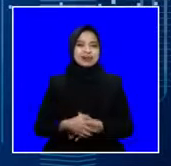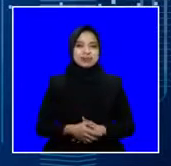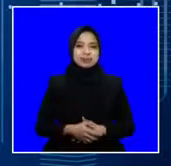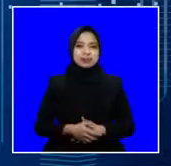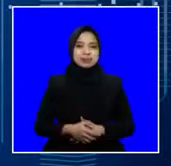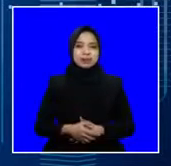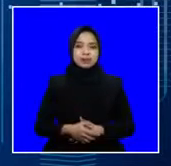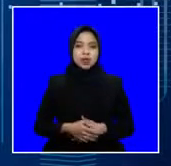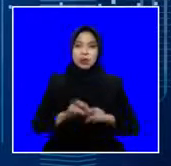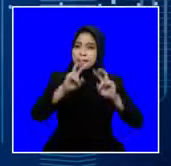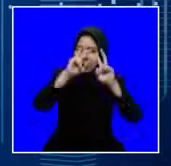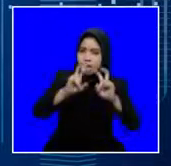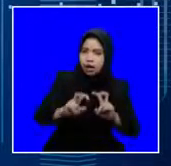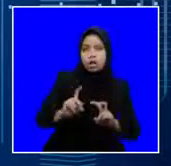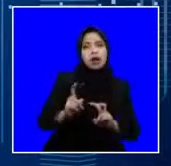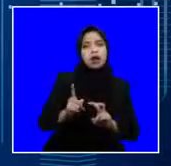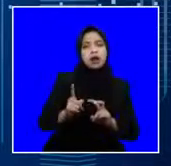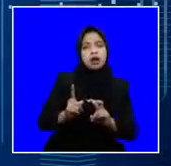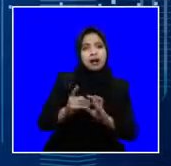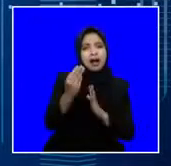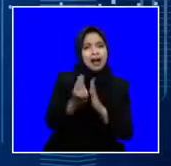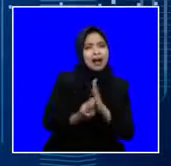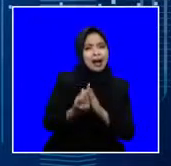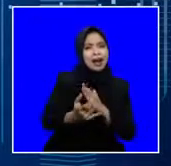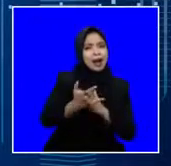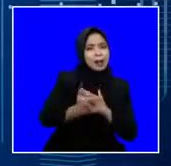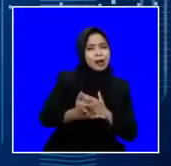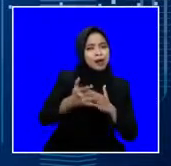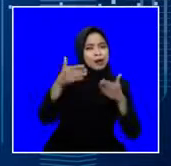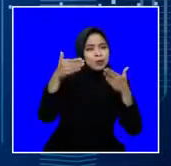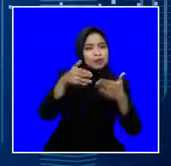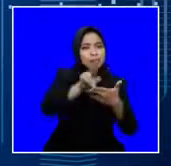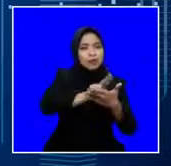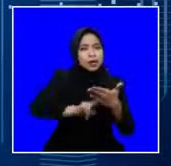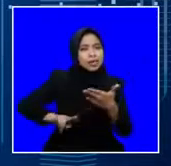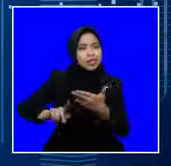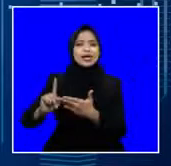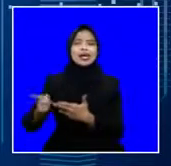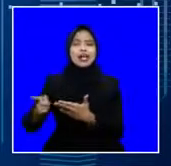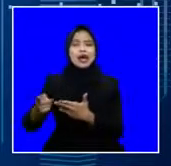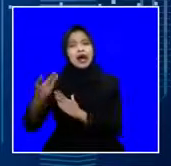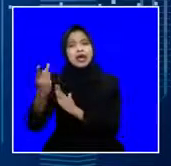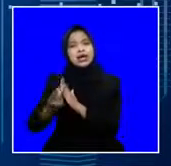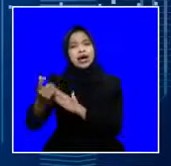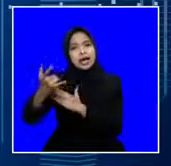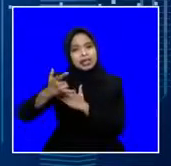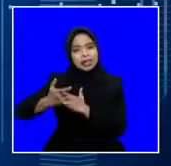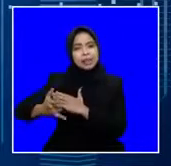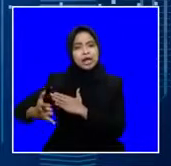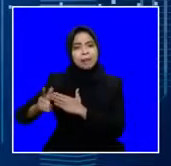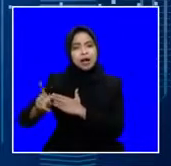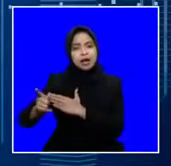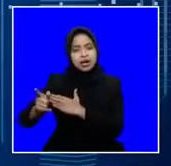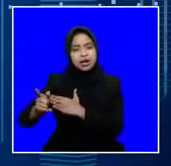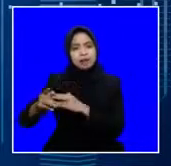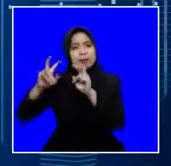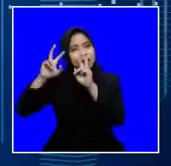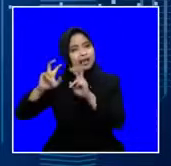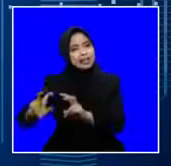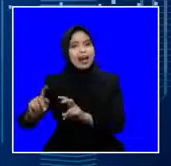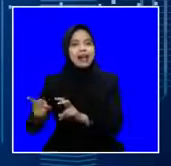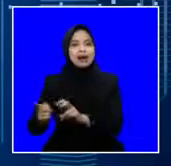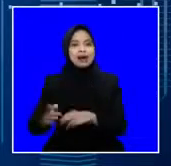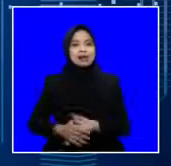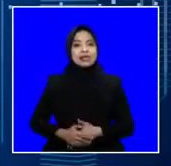abadi penelitian, dana abadi perguruan tinggi, dan dana abadi kekayaan. Kemudian tadi kita lihat